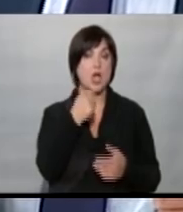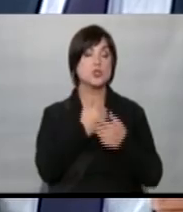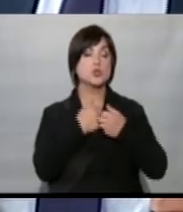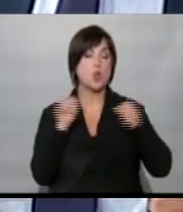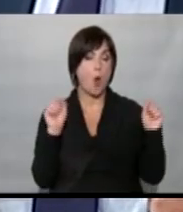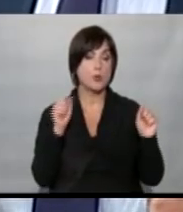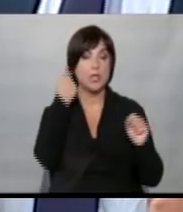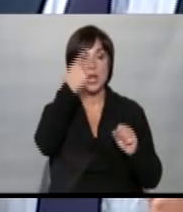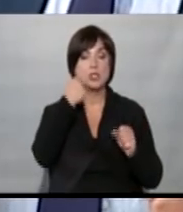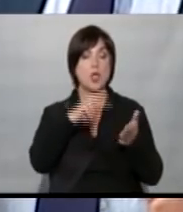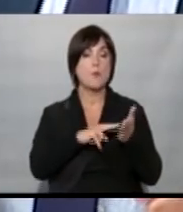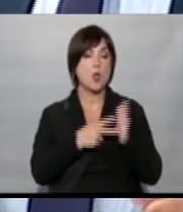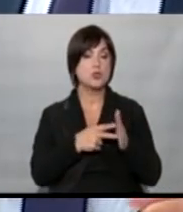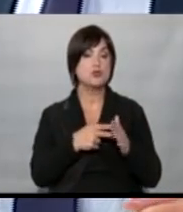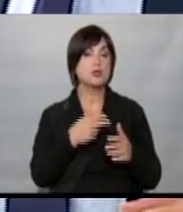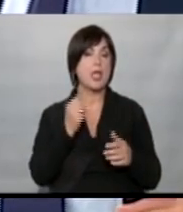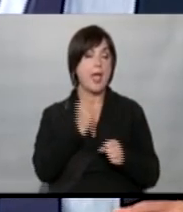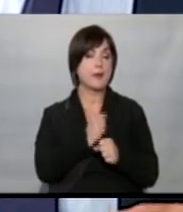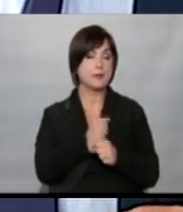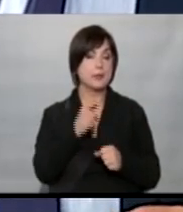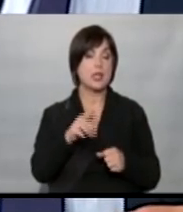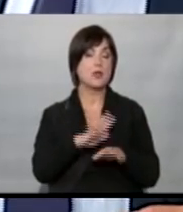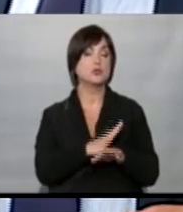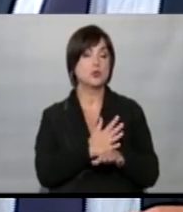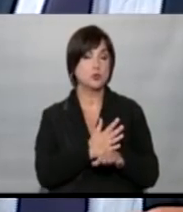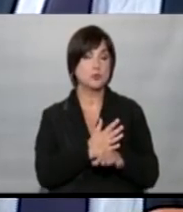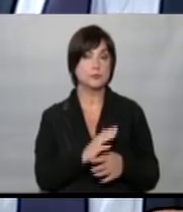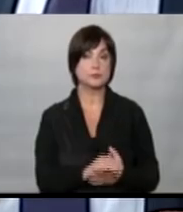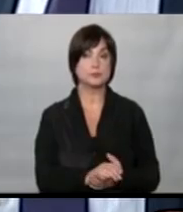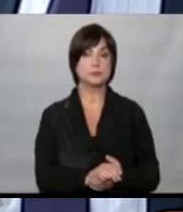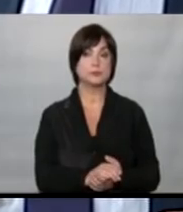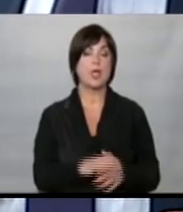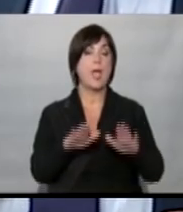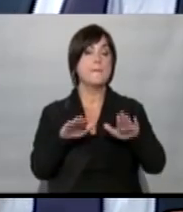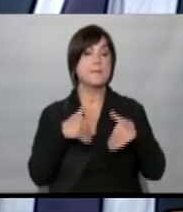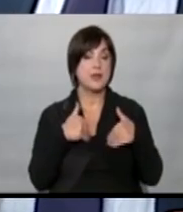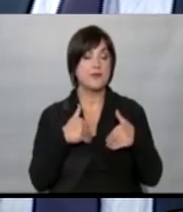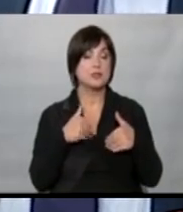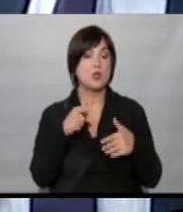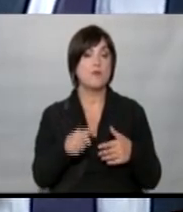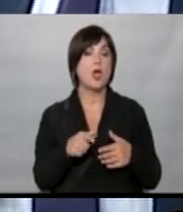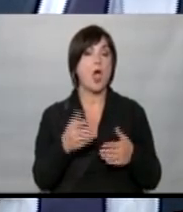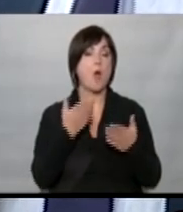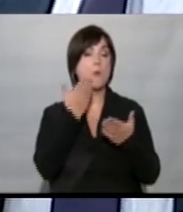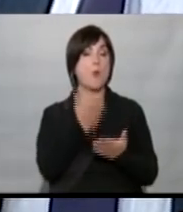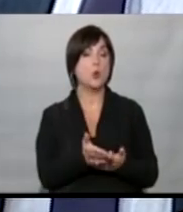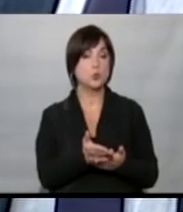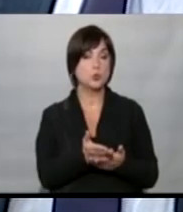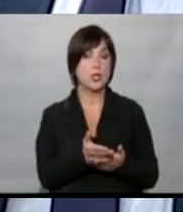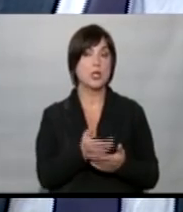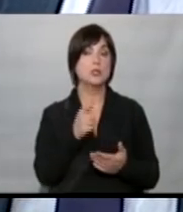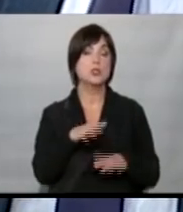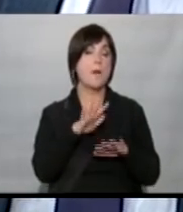слобода, лични политички кариери, некакви емоции, прифатена е фаустовската понуда